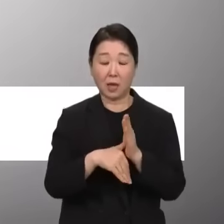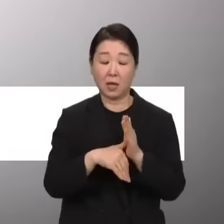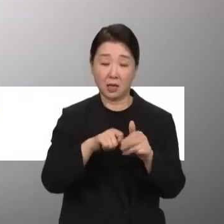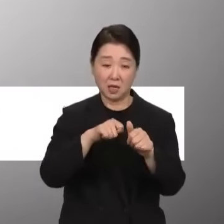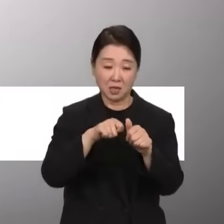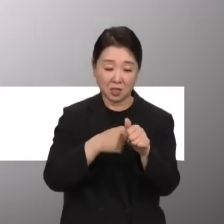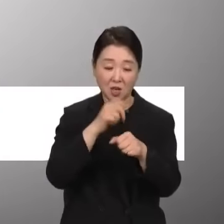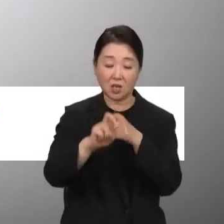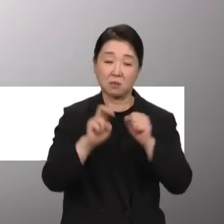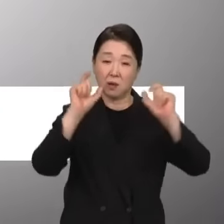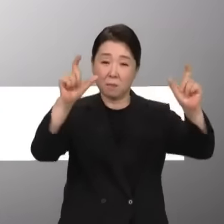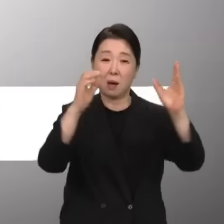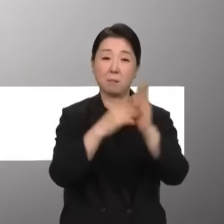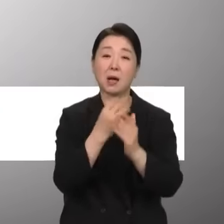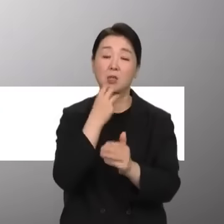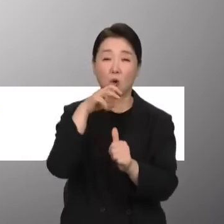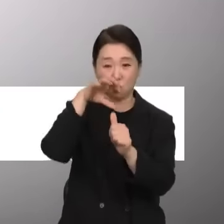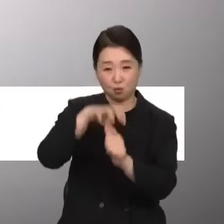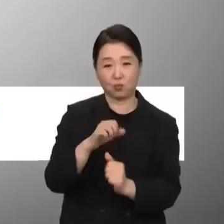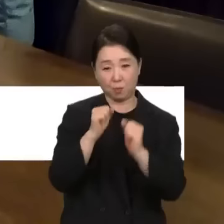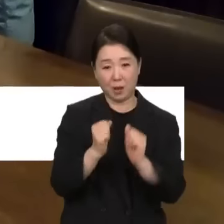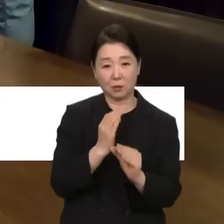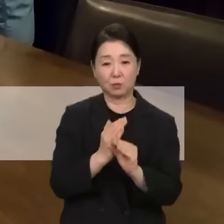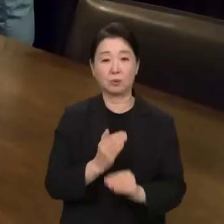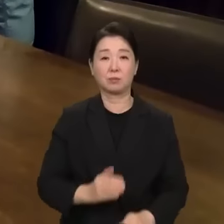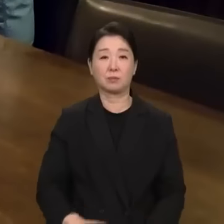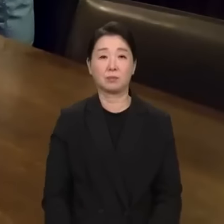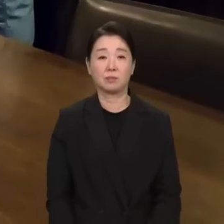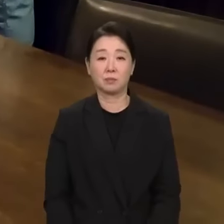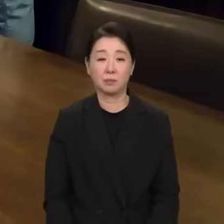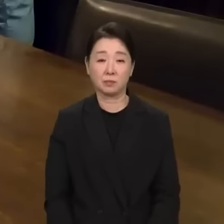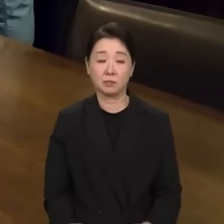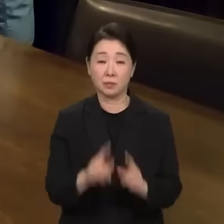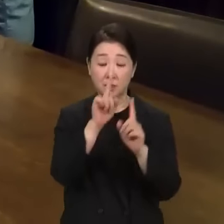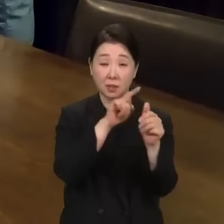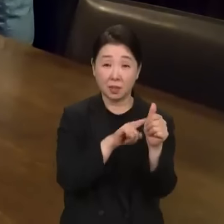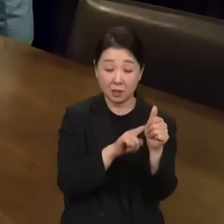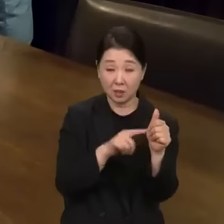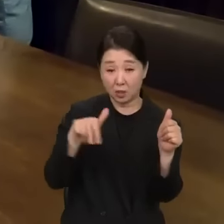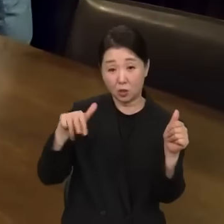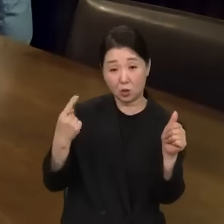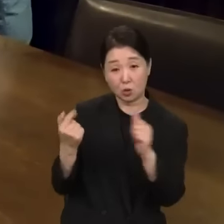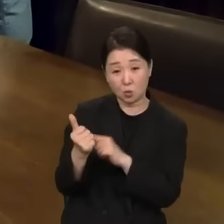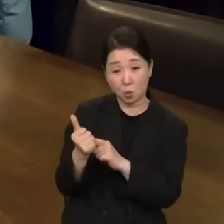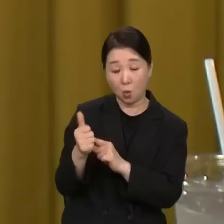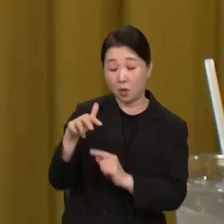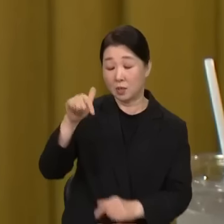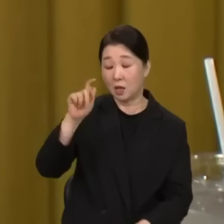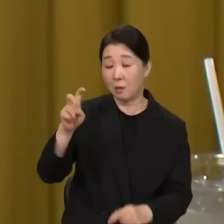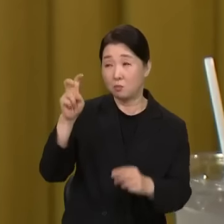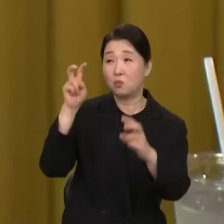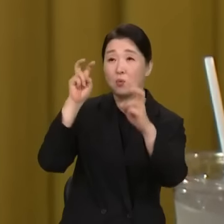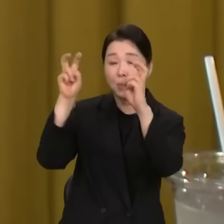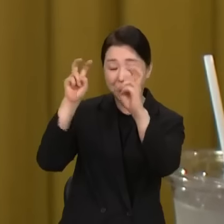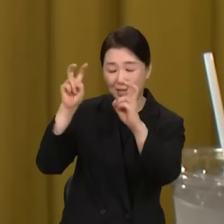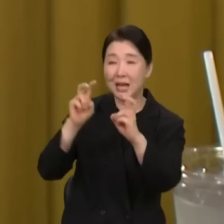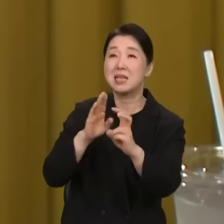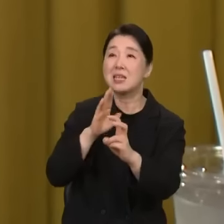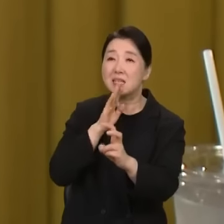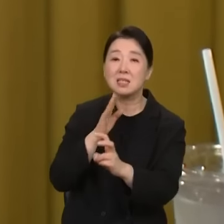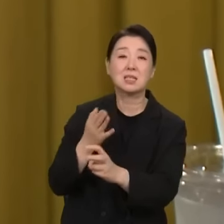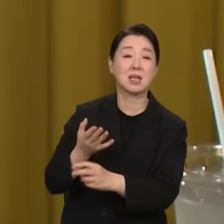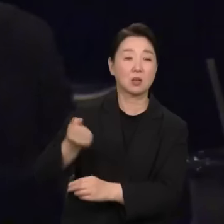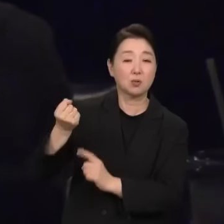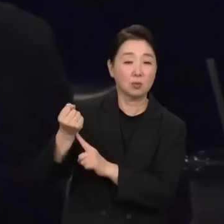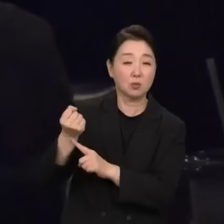20년형을 받고 서울구치소에 수감돼 있었습니다. 이 씨는 조 씨가 삼부토건 실소유주란 취지로 말하며 내부